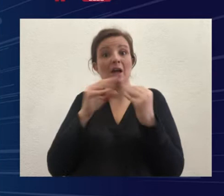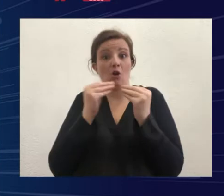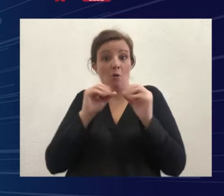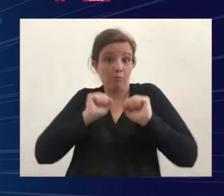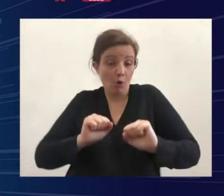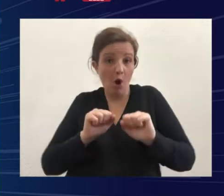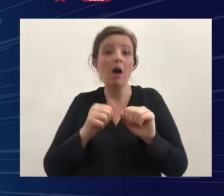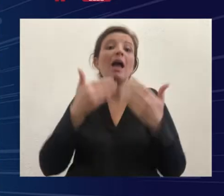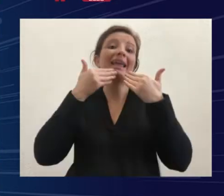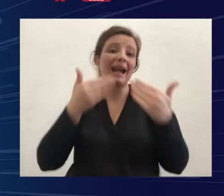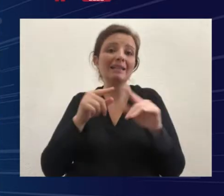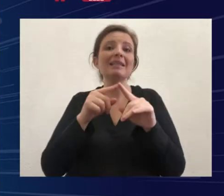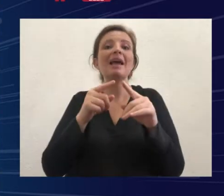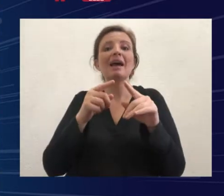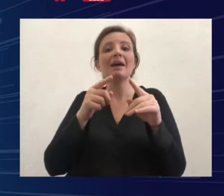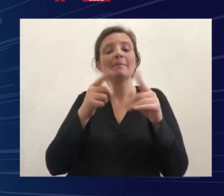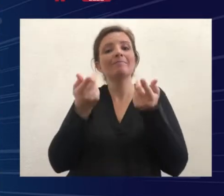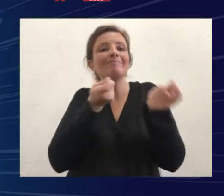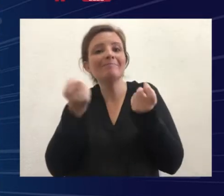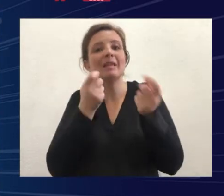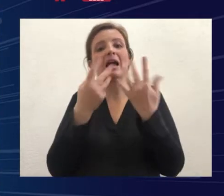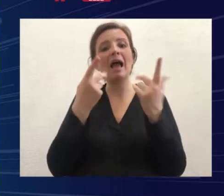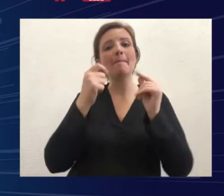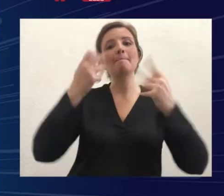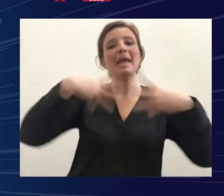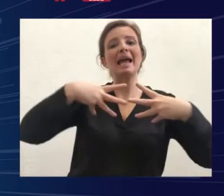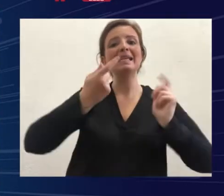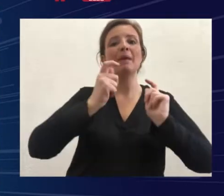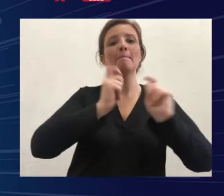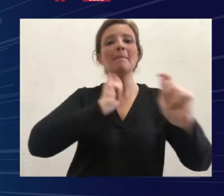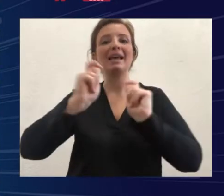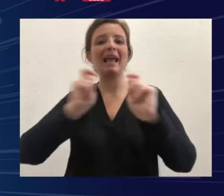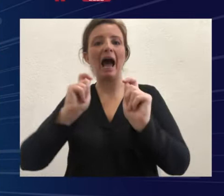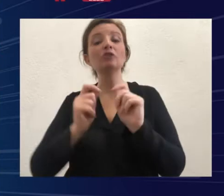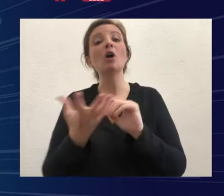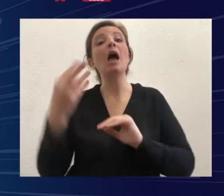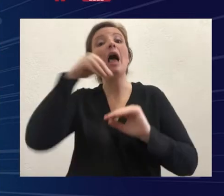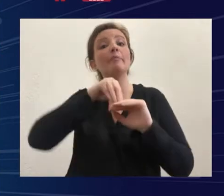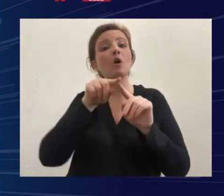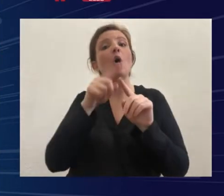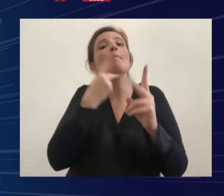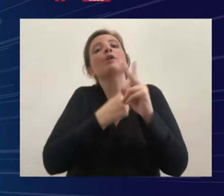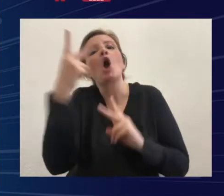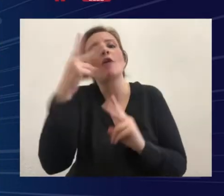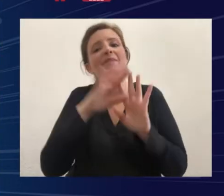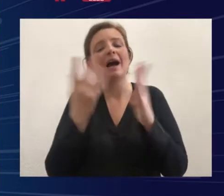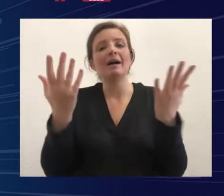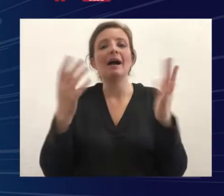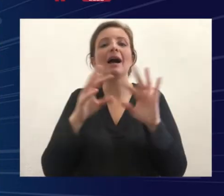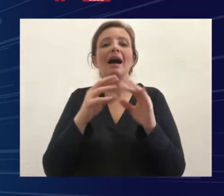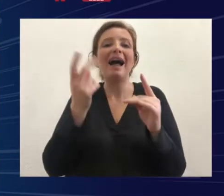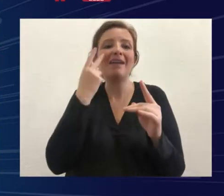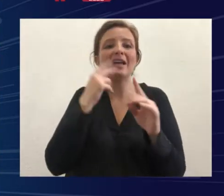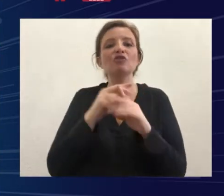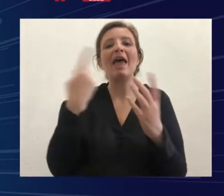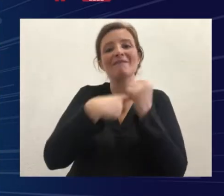su ed agendo su i meccanismi di mercato e in particolare provando ad